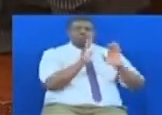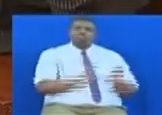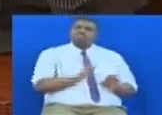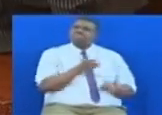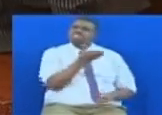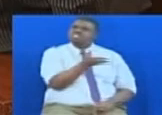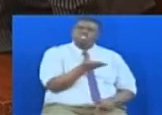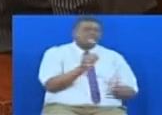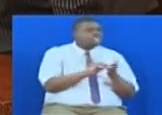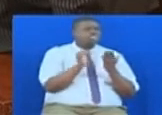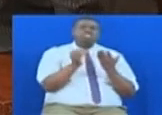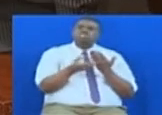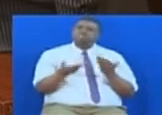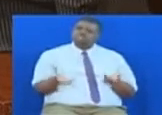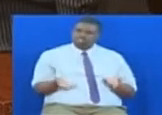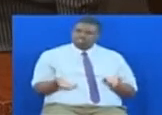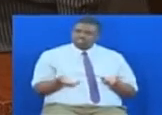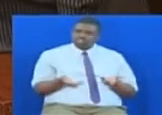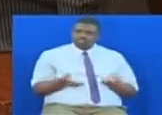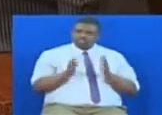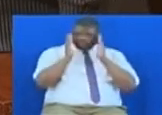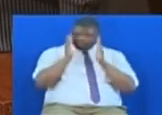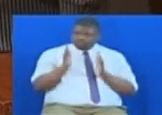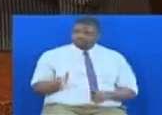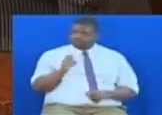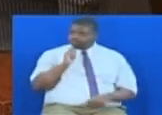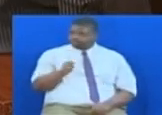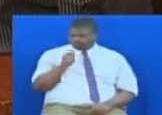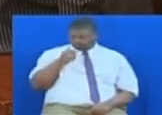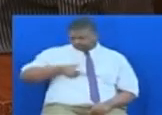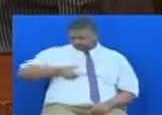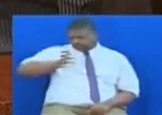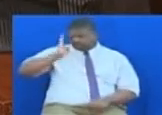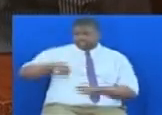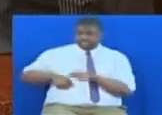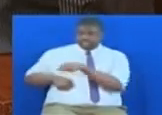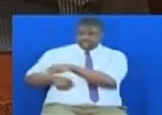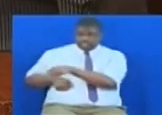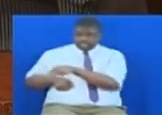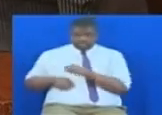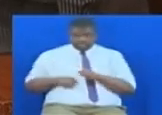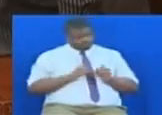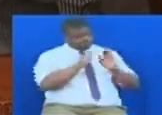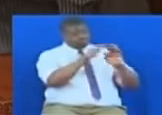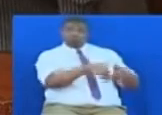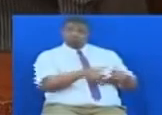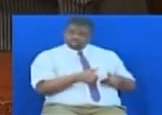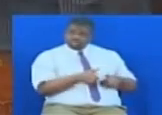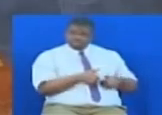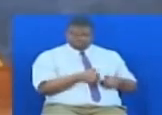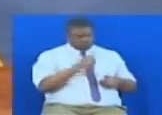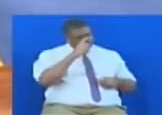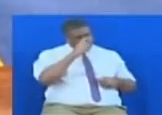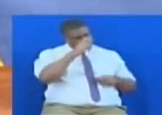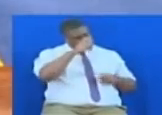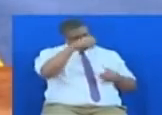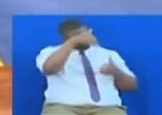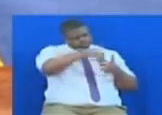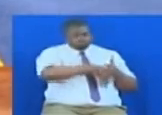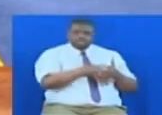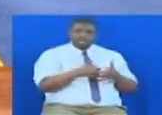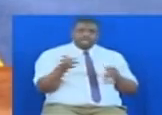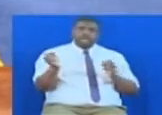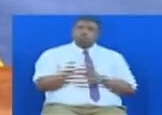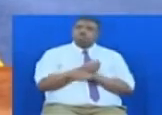angeendaje? Kwa hiyo Mheshimiwa Spika, bunge na serikali, tuitake serikali ichunguze jambo hili kwa makini. Haiwezekani